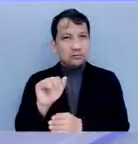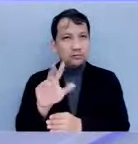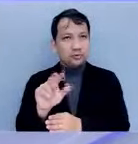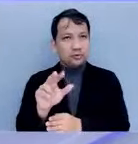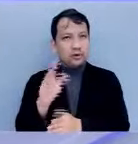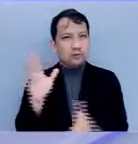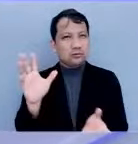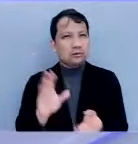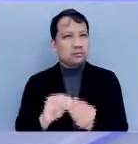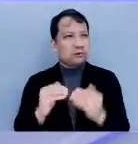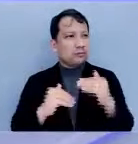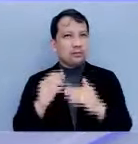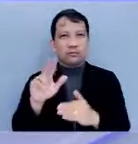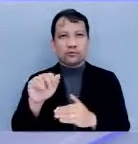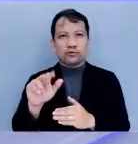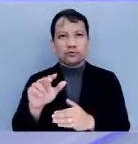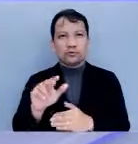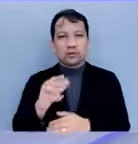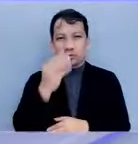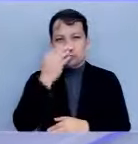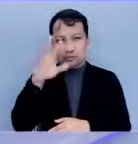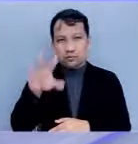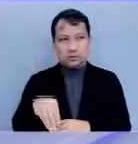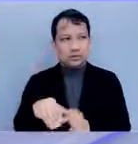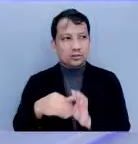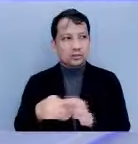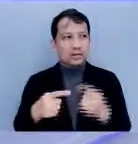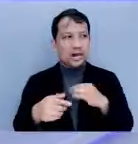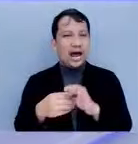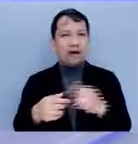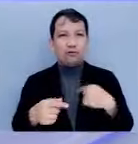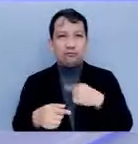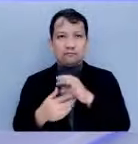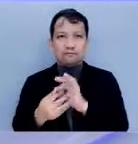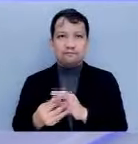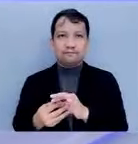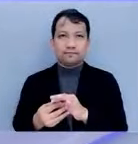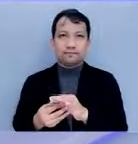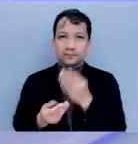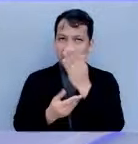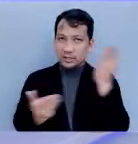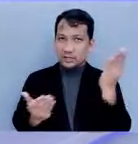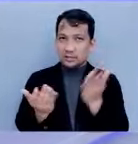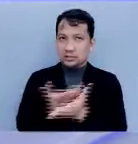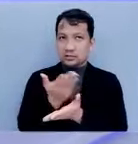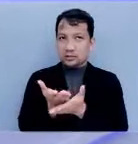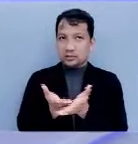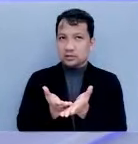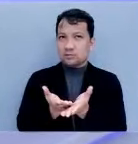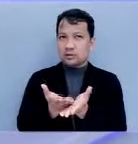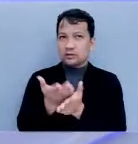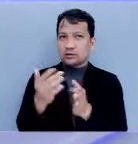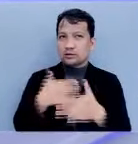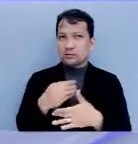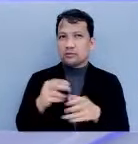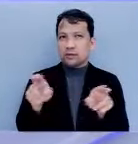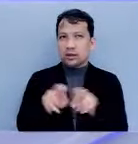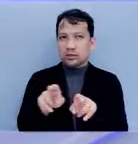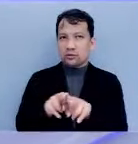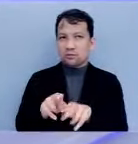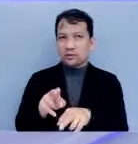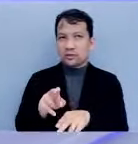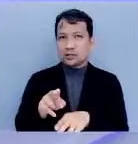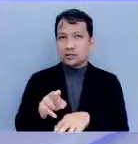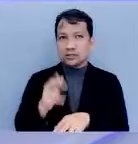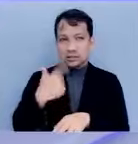sa wild. Very rare. Ang mga white lion ay hindi maituturing na ibang lahi sa mga normal na leon. Parang